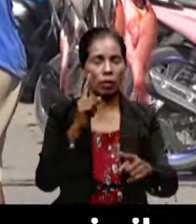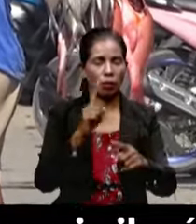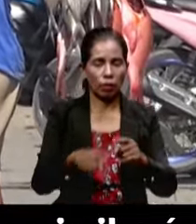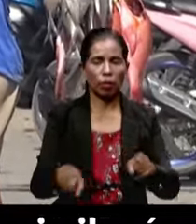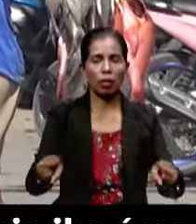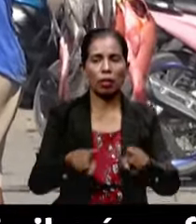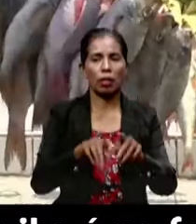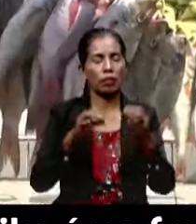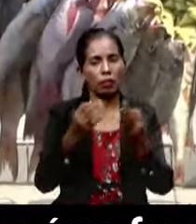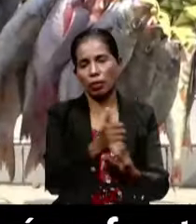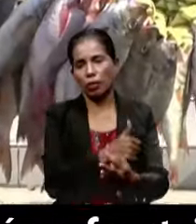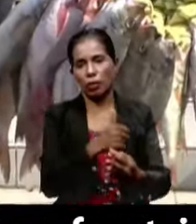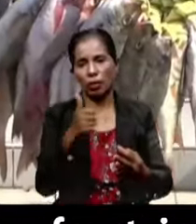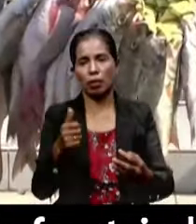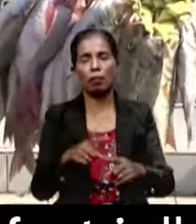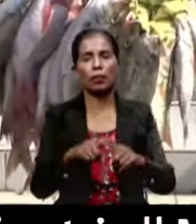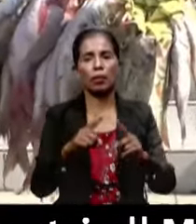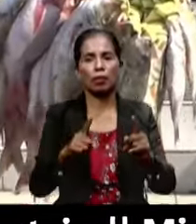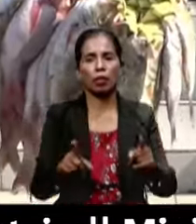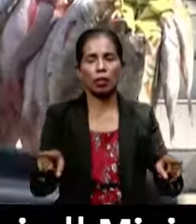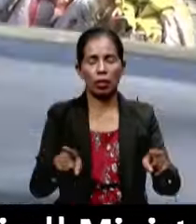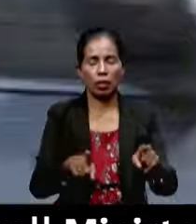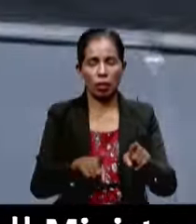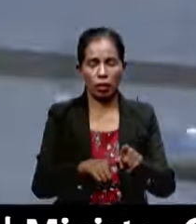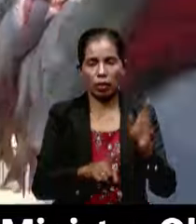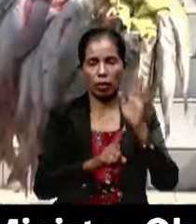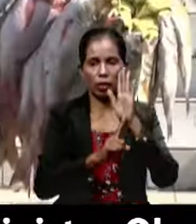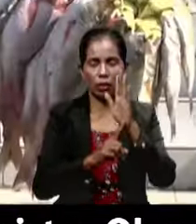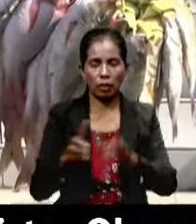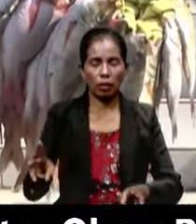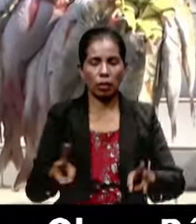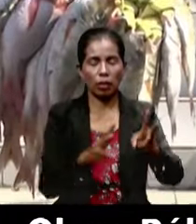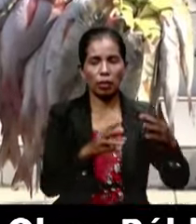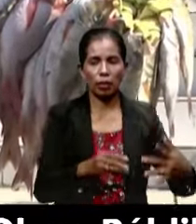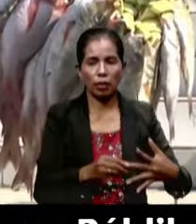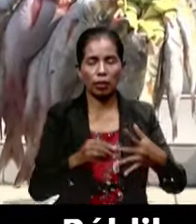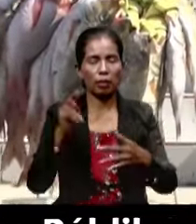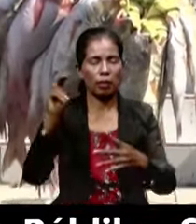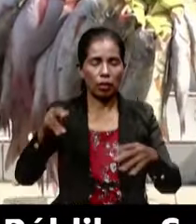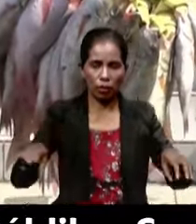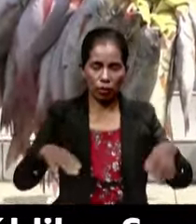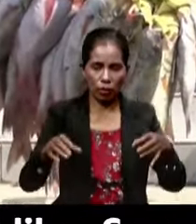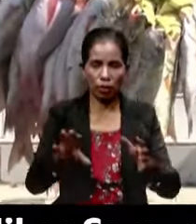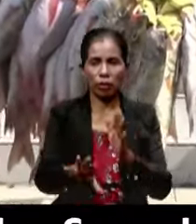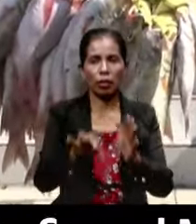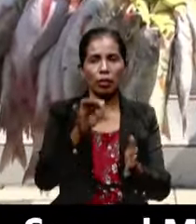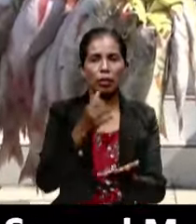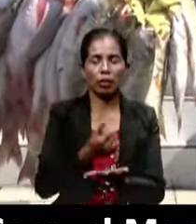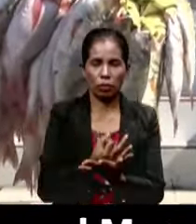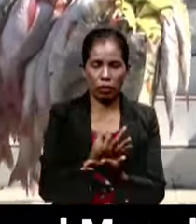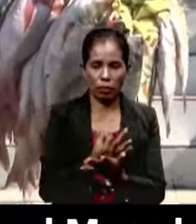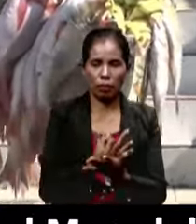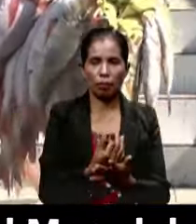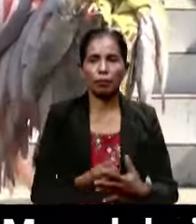hanesan o familia sira seluk. Basa, mane reja nemak ne konsidera nudar dalang uniku, bania servisu hori hetang osang.